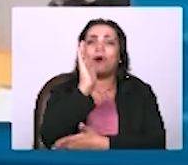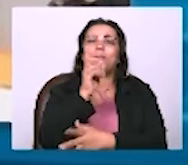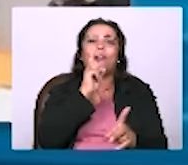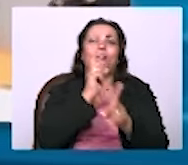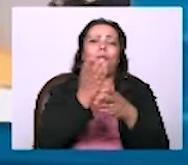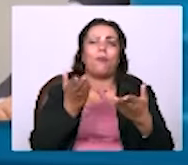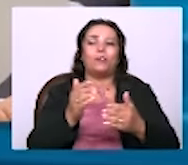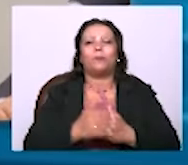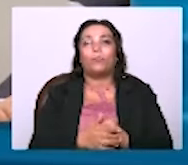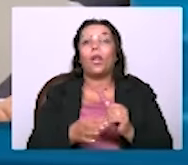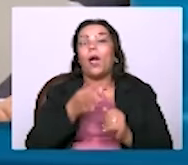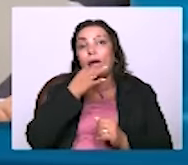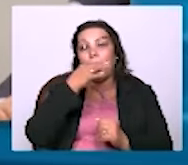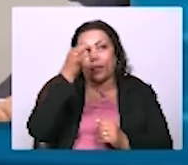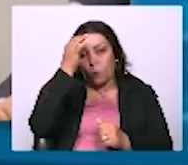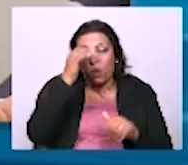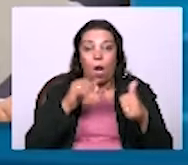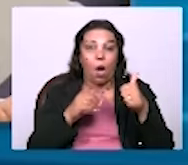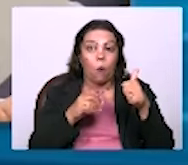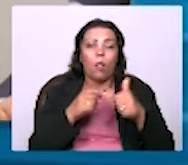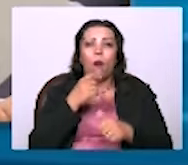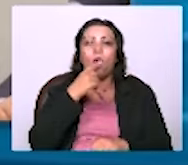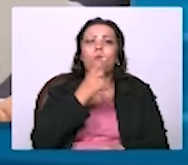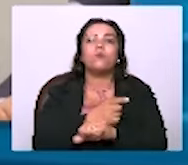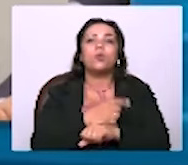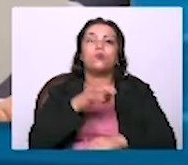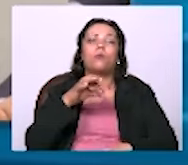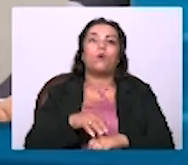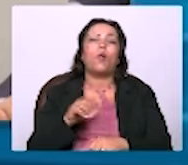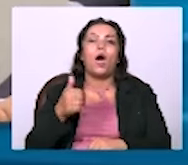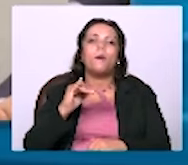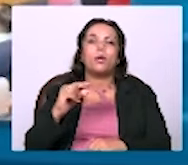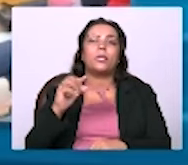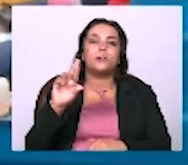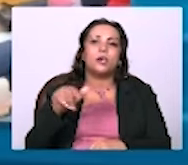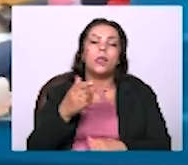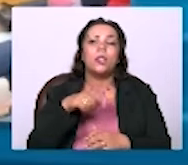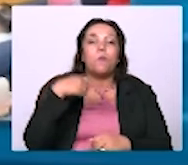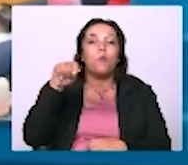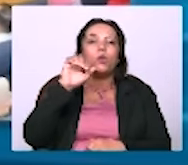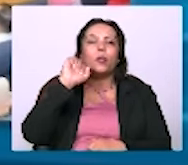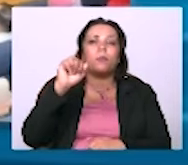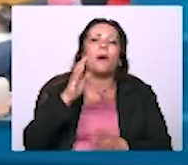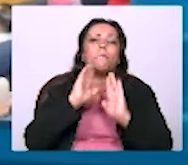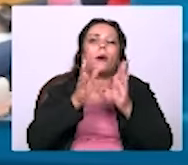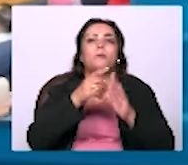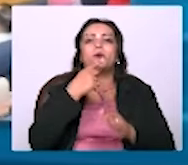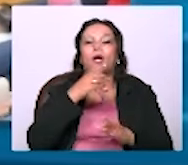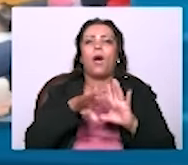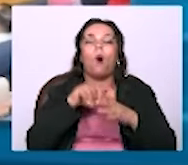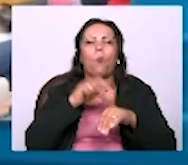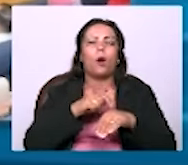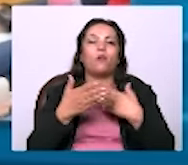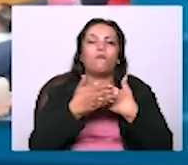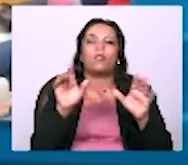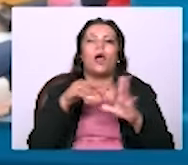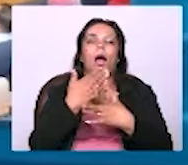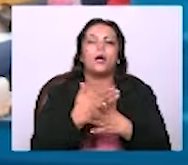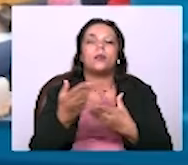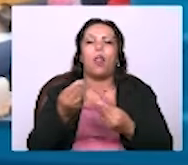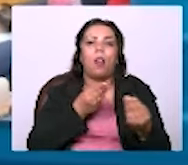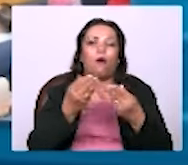اللقاء العنوان الاولاني قاله الاستاذ الدكتور احمد زايد مدير مكتبه الاسكندريه اثناء افتتاحه لهذا اللقاء